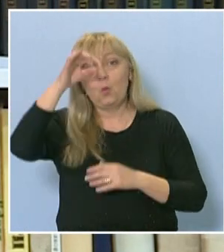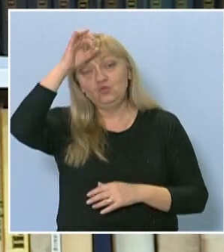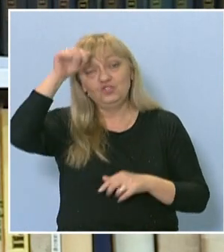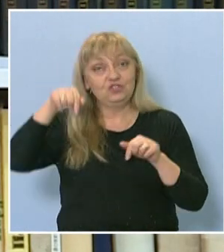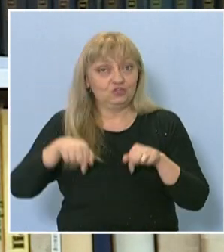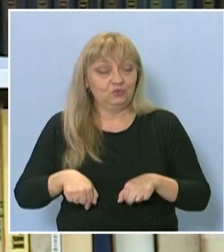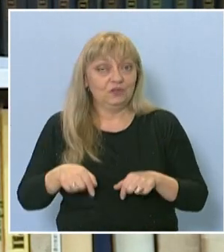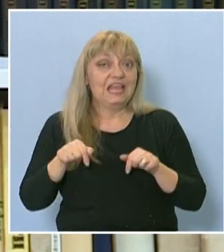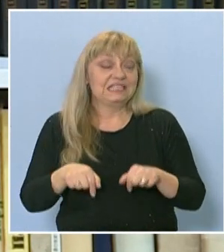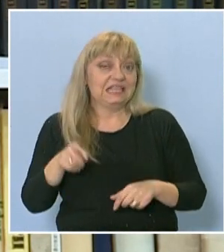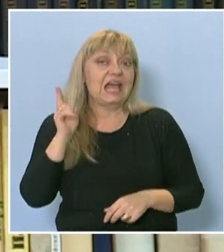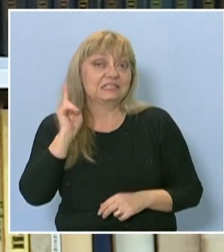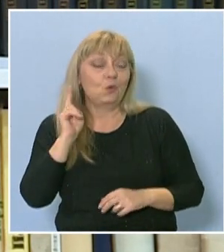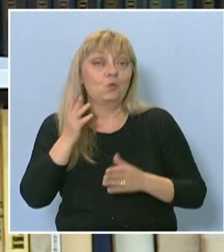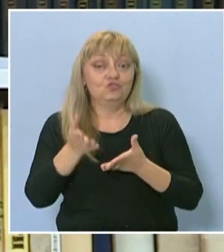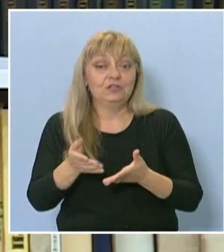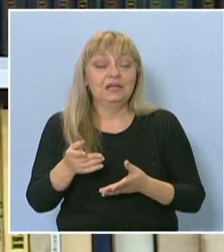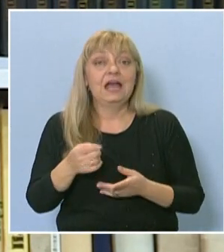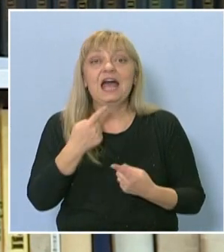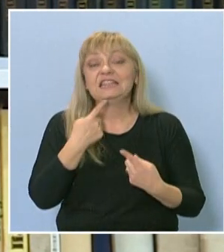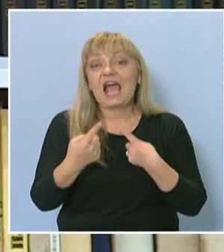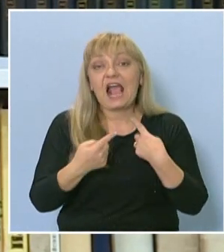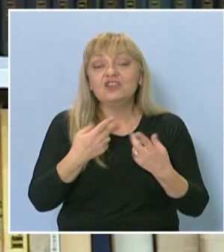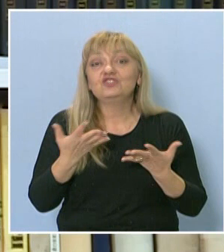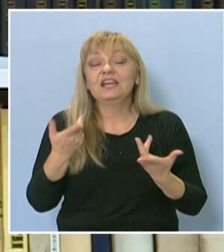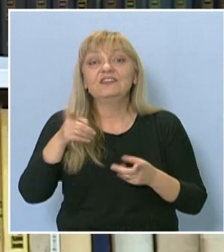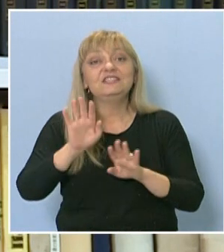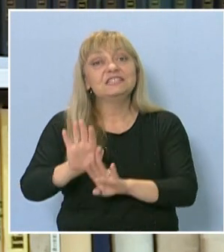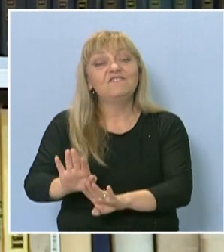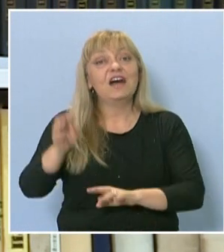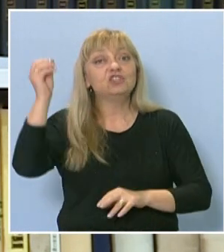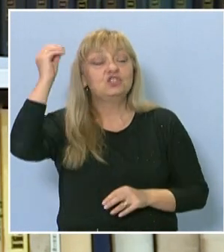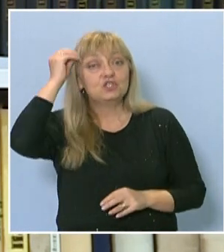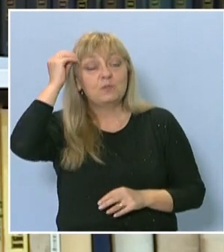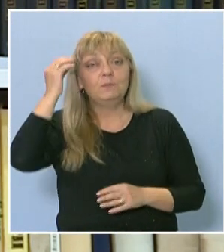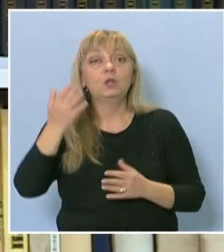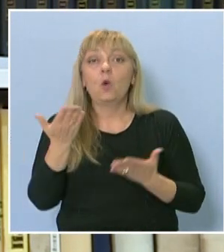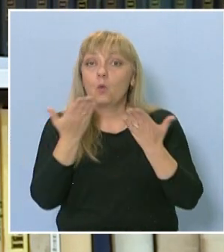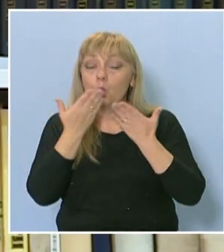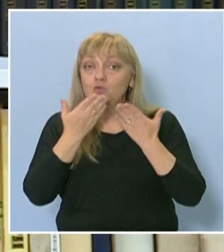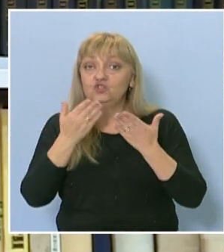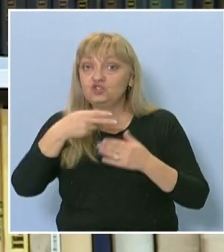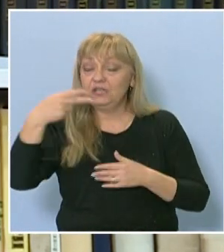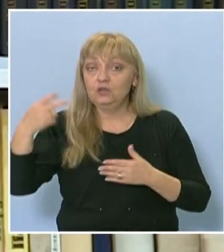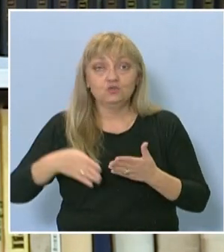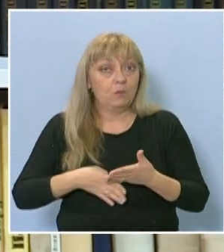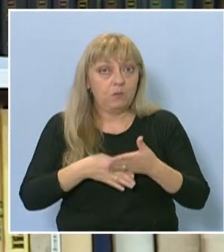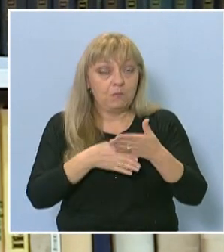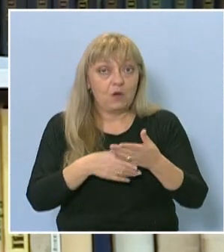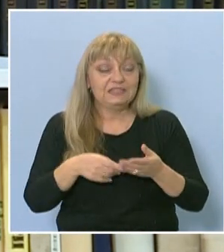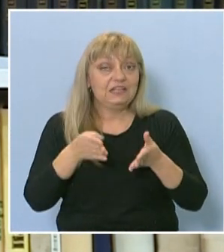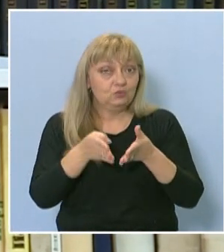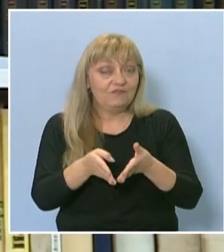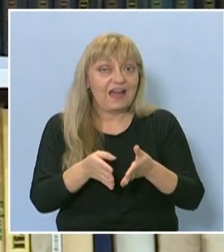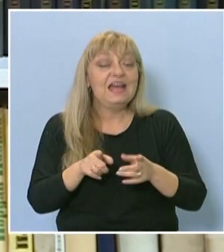учителки. Да ни споделите какви са вашите спомени и всъщност училището помогна ли ви за това да се насочите към самата